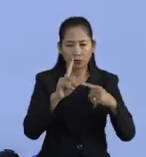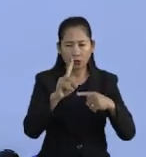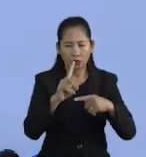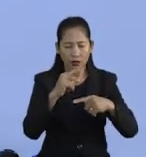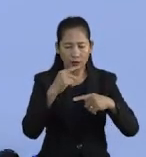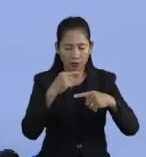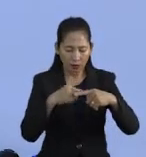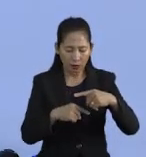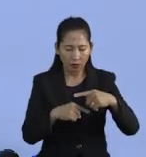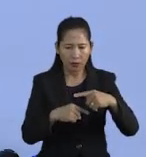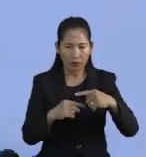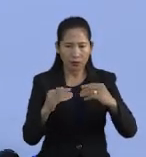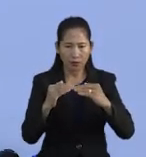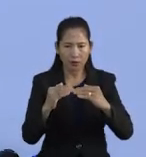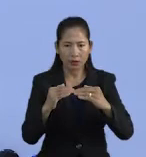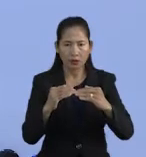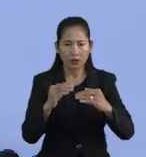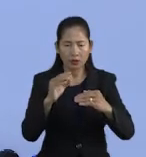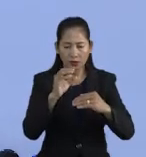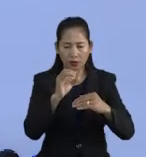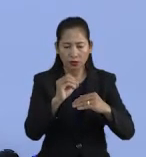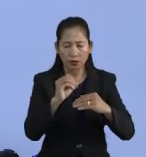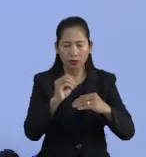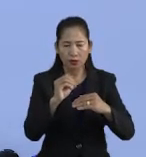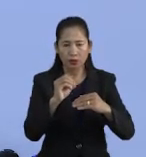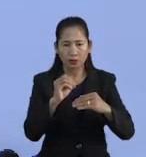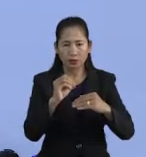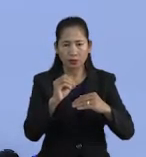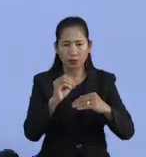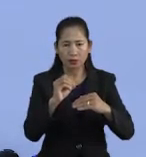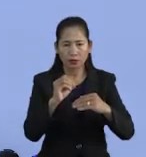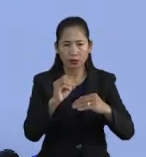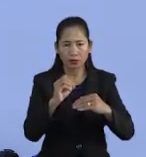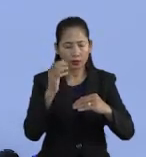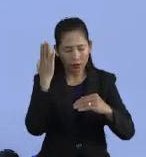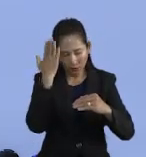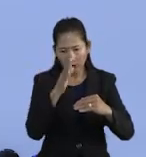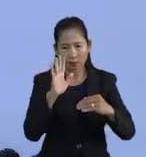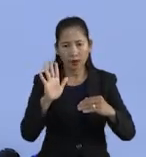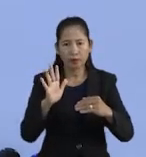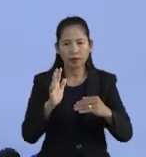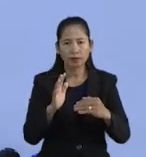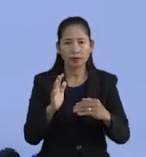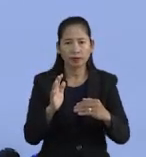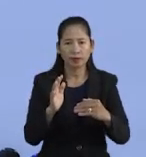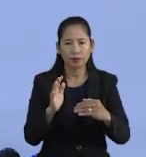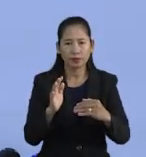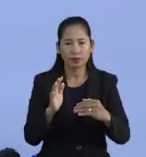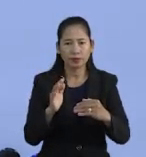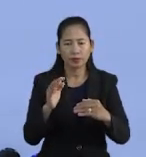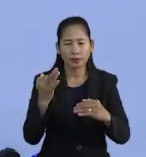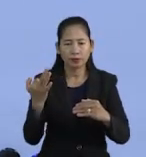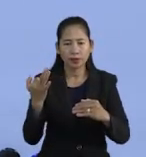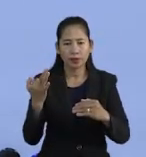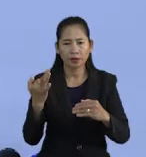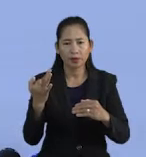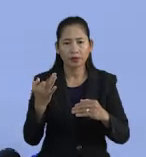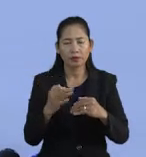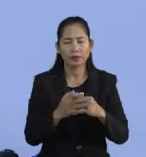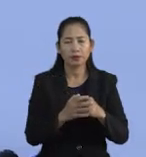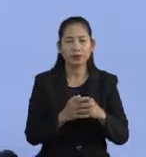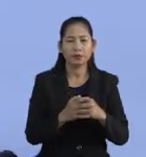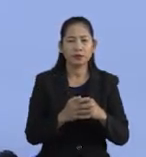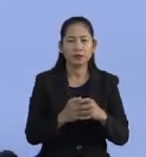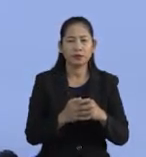phe mũi bồn smile nâng sôn cho ô cái này như chỉ làm phải ăn nó con nè chứ cái này nâng bầm bay nó con nè bà bầm